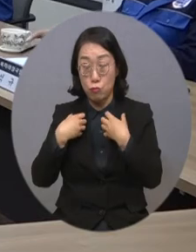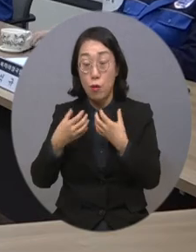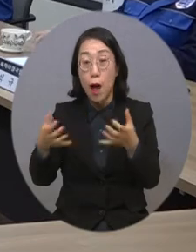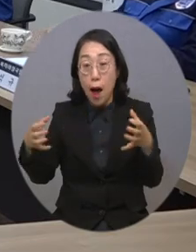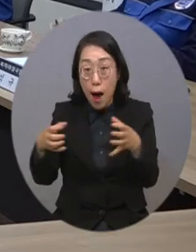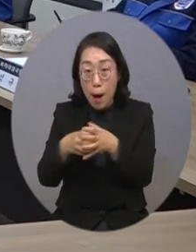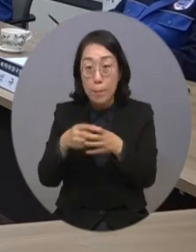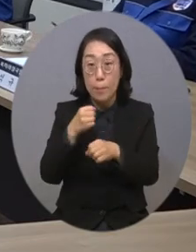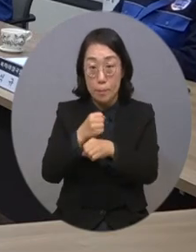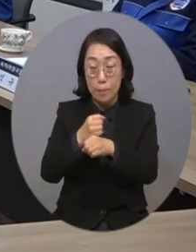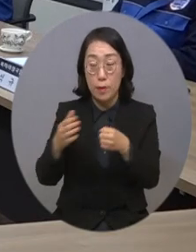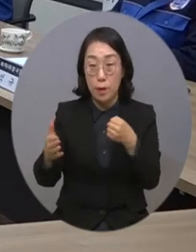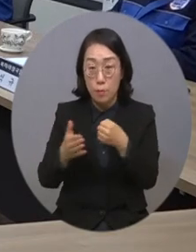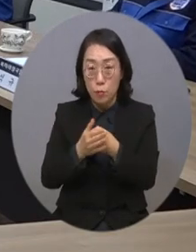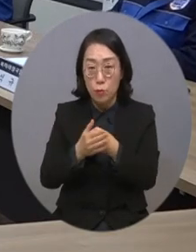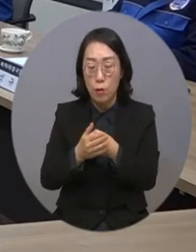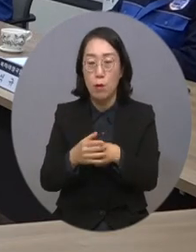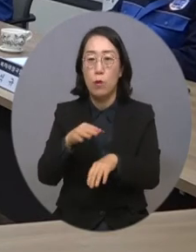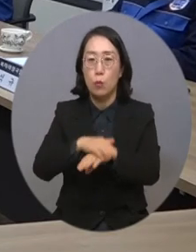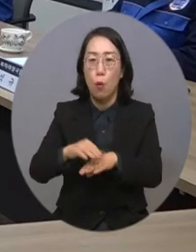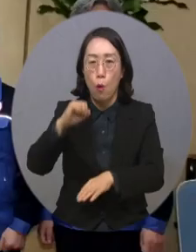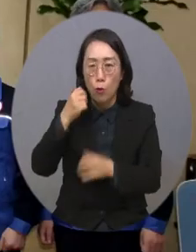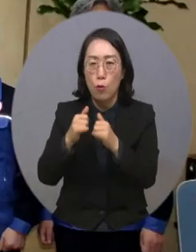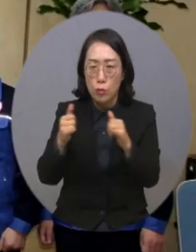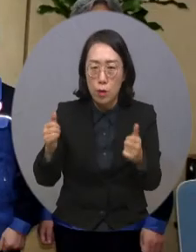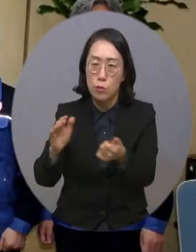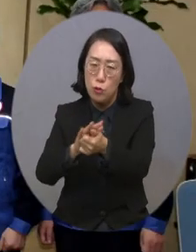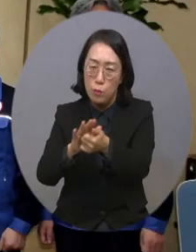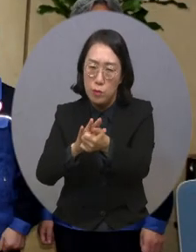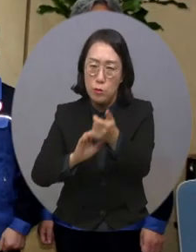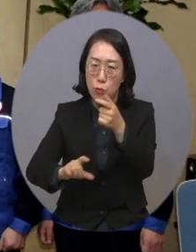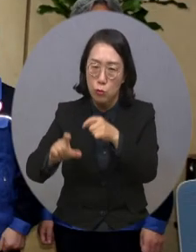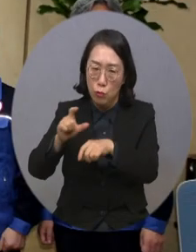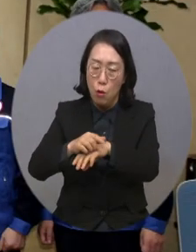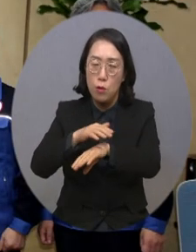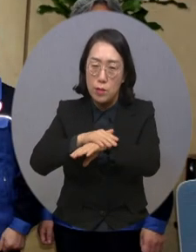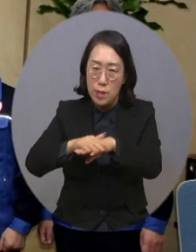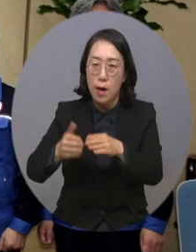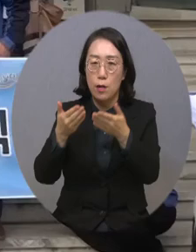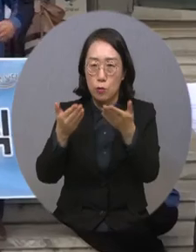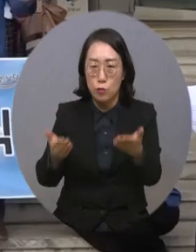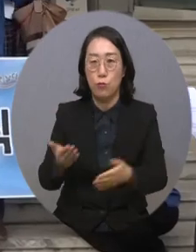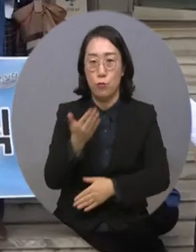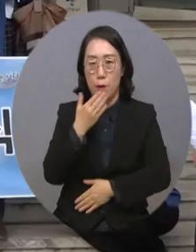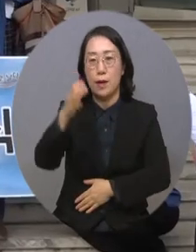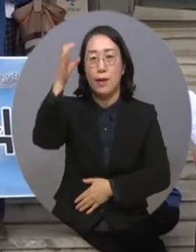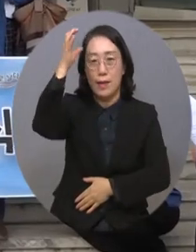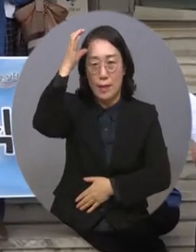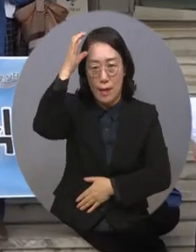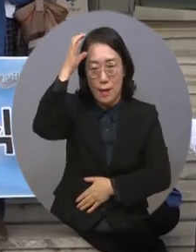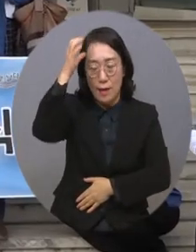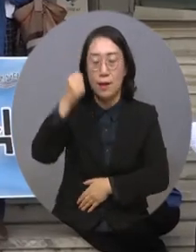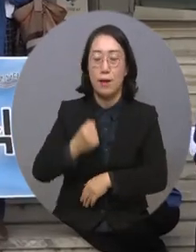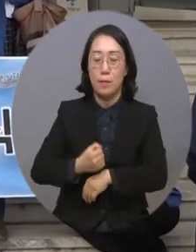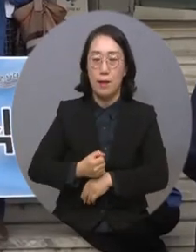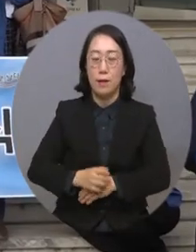기업의 활성화와 함께 취약 계층의 서비스 만족도를 더욱 높일 수 있을 것입니다 복지 tv 경기방송 정성입니다